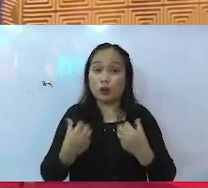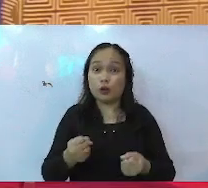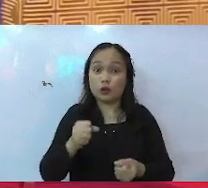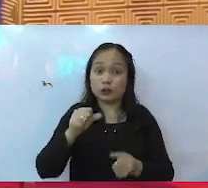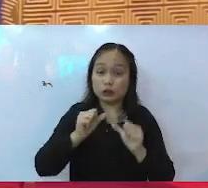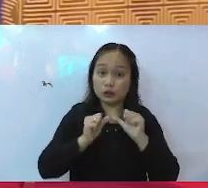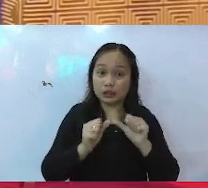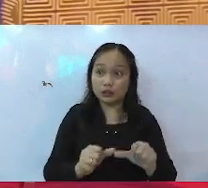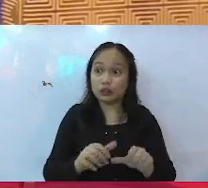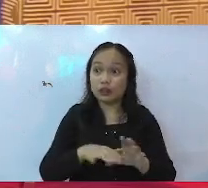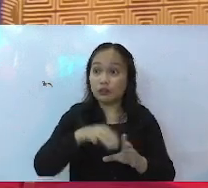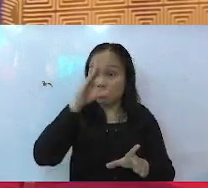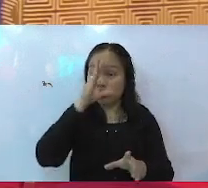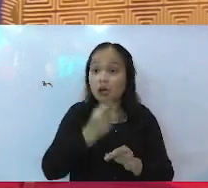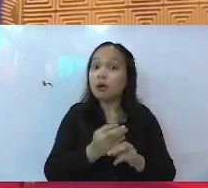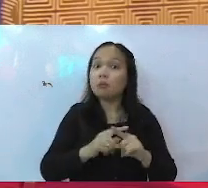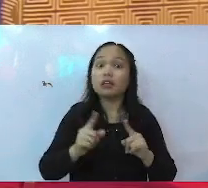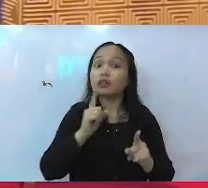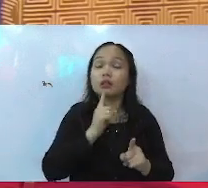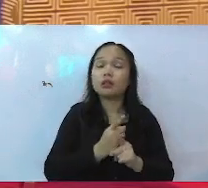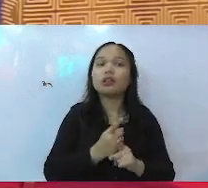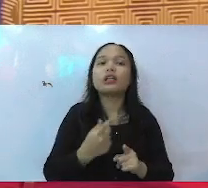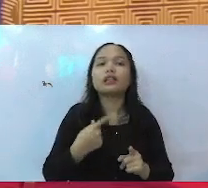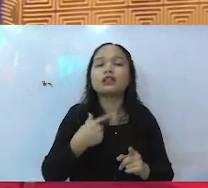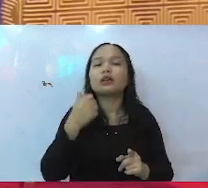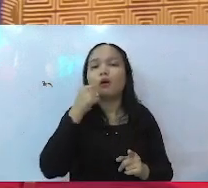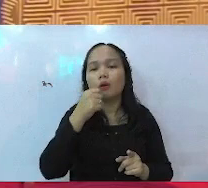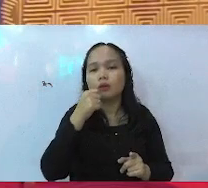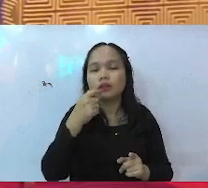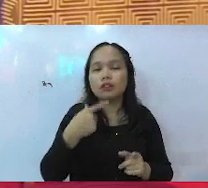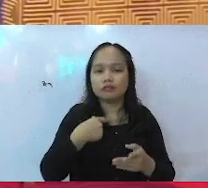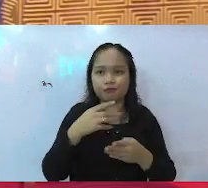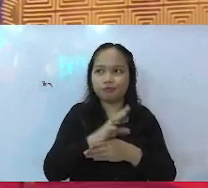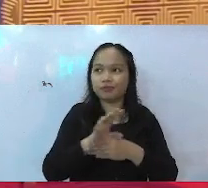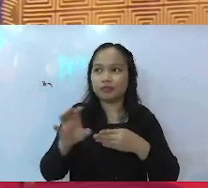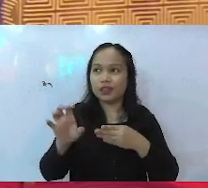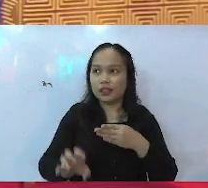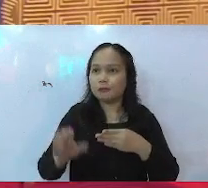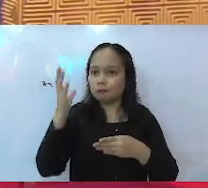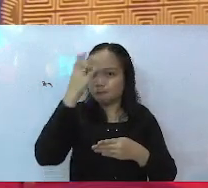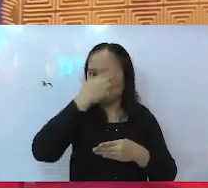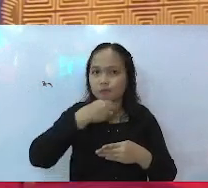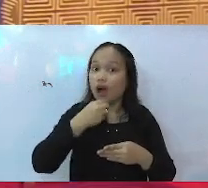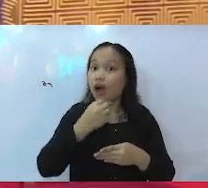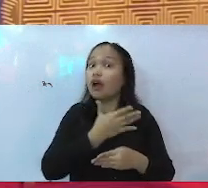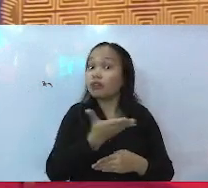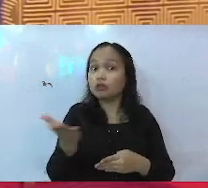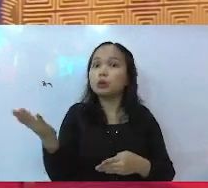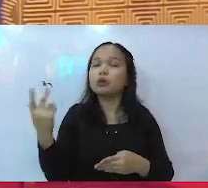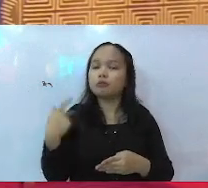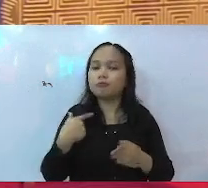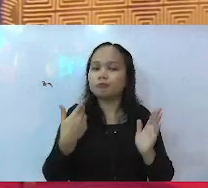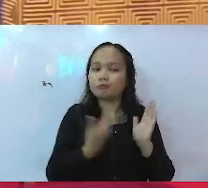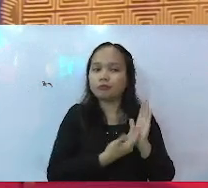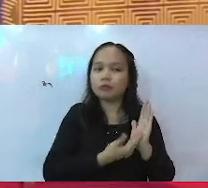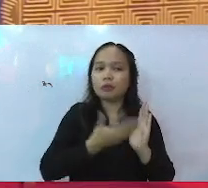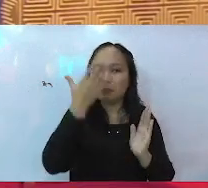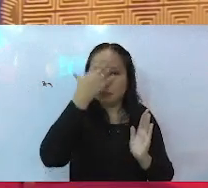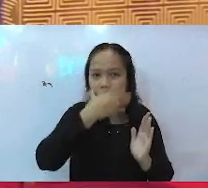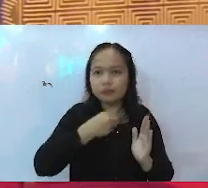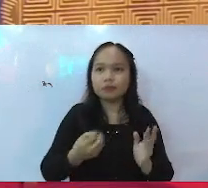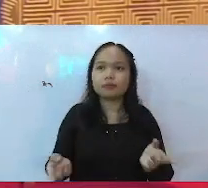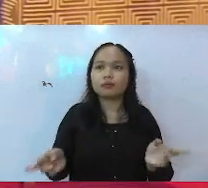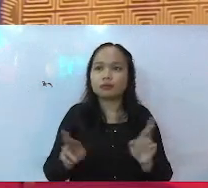katotohanan lagi yang merong mapupuntahan at meron kang mapapatunayan yan ang pinakamaganda